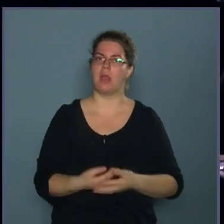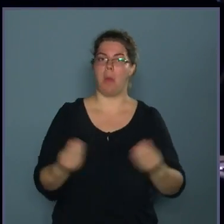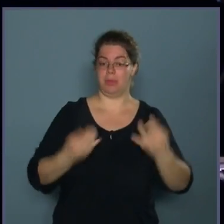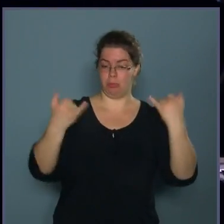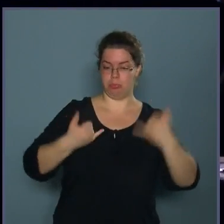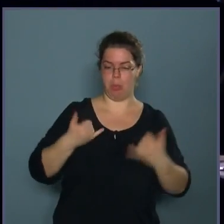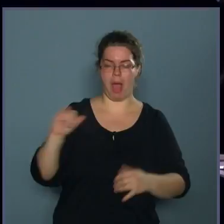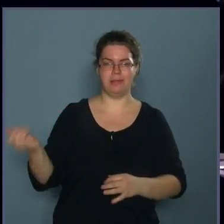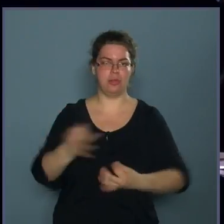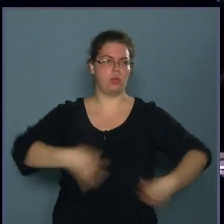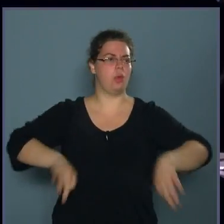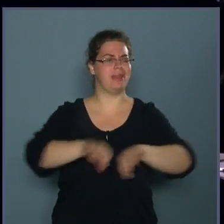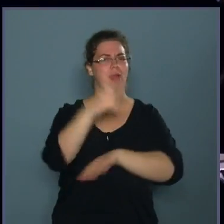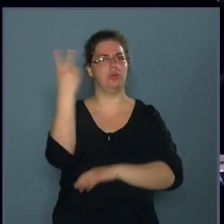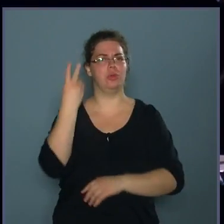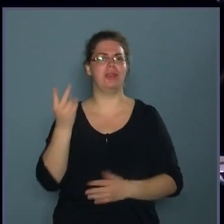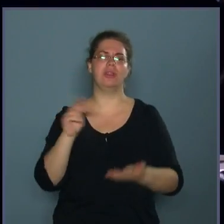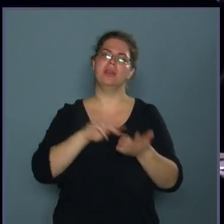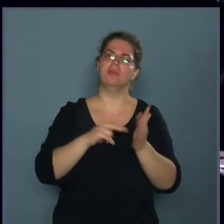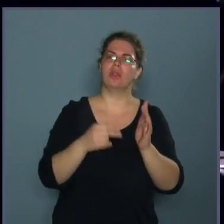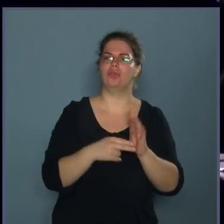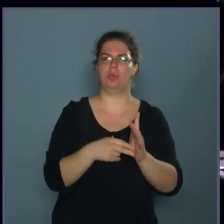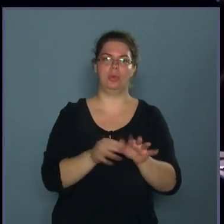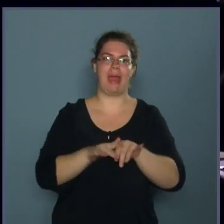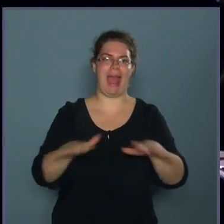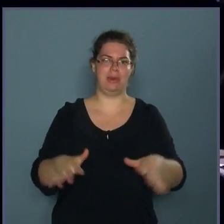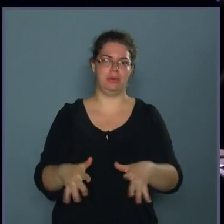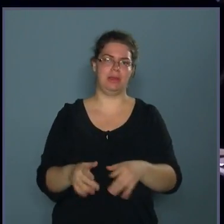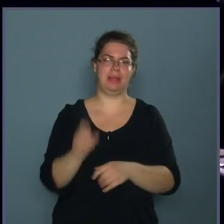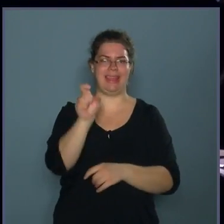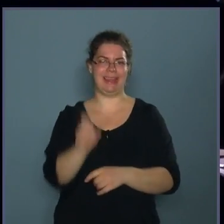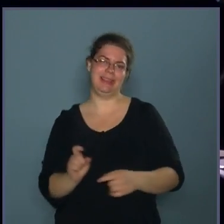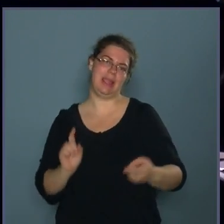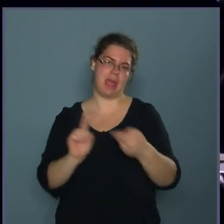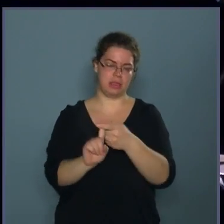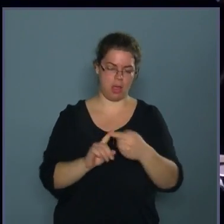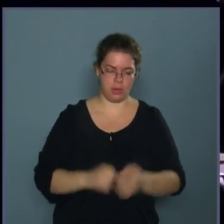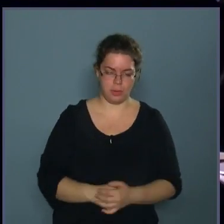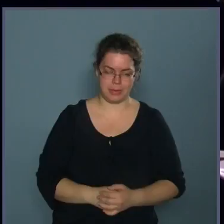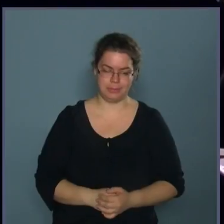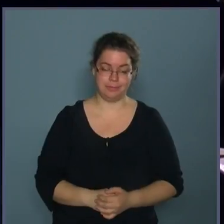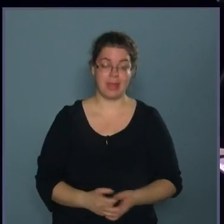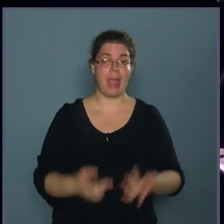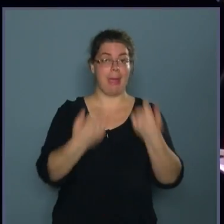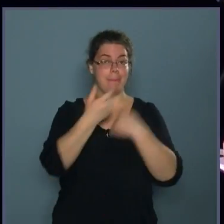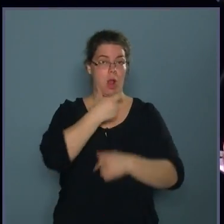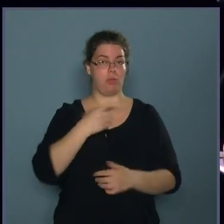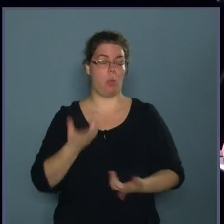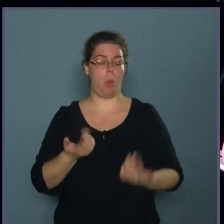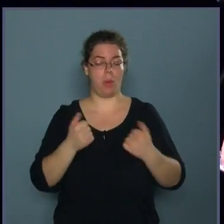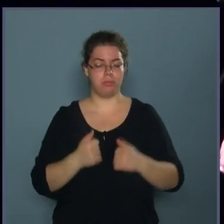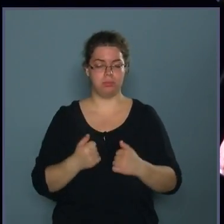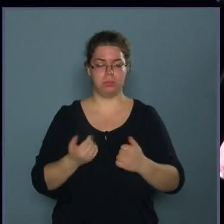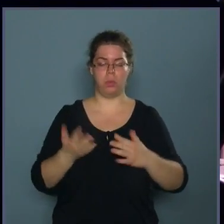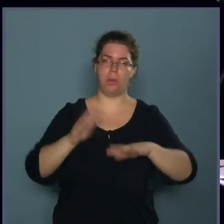amely ma is az ország kulturális infrastruktúra hálózatának gerincéhez tartozik. Ebből a korból